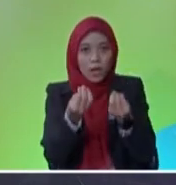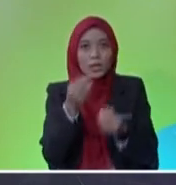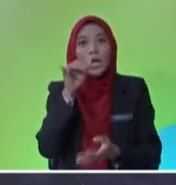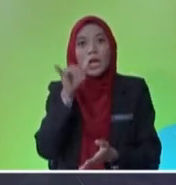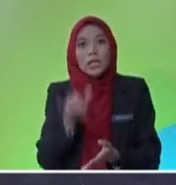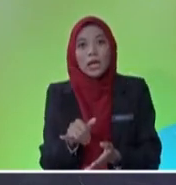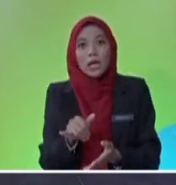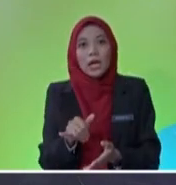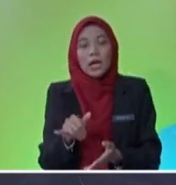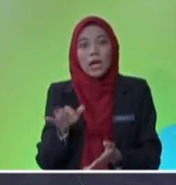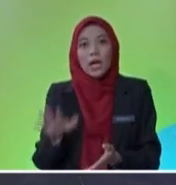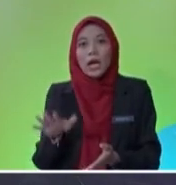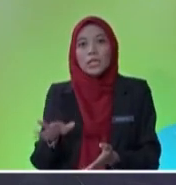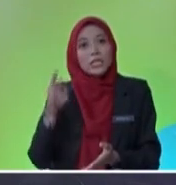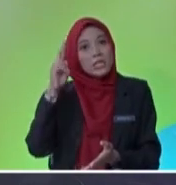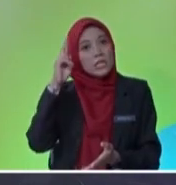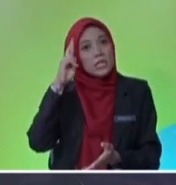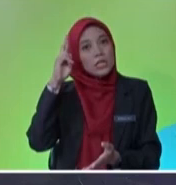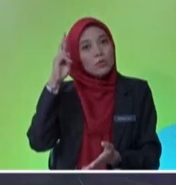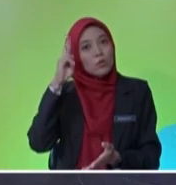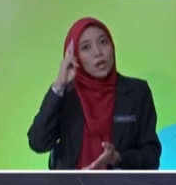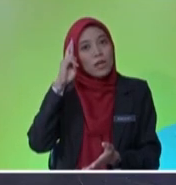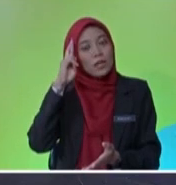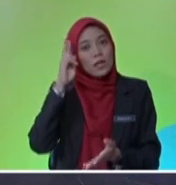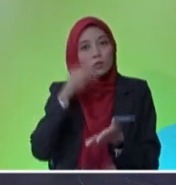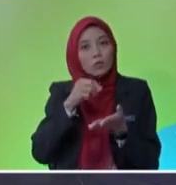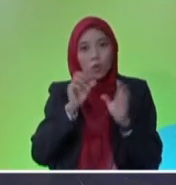Adik tidur boleh-boleh Ridwan